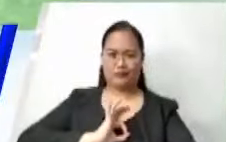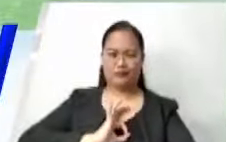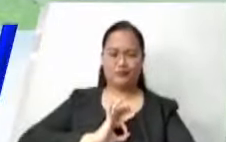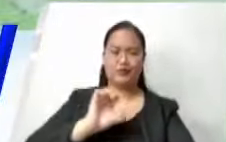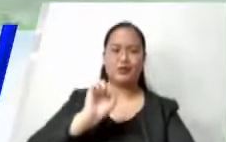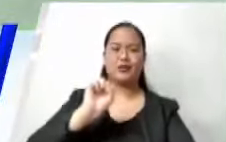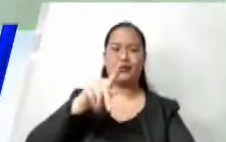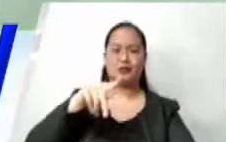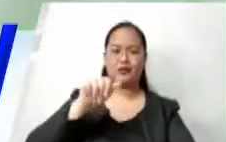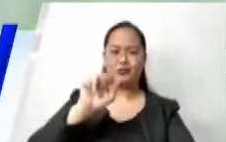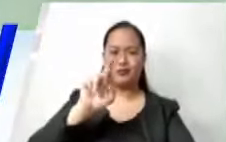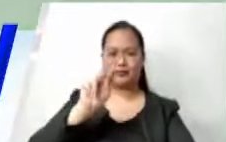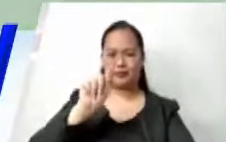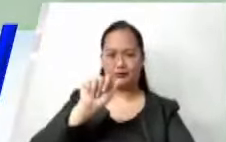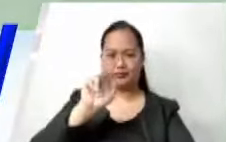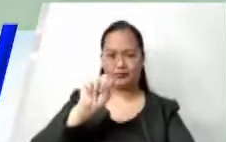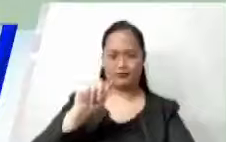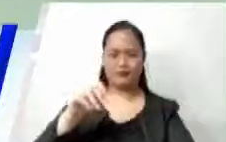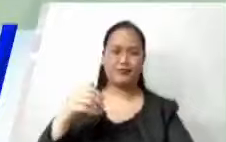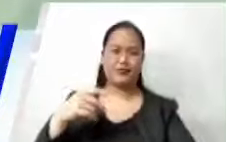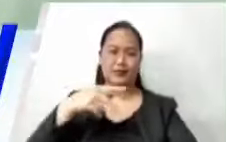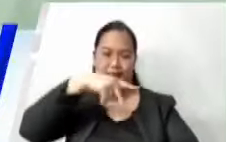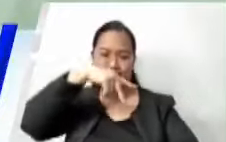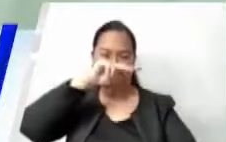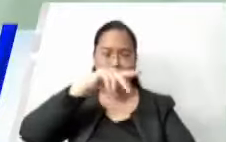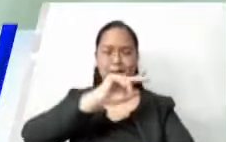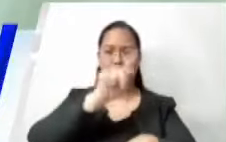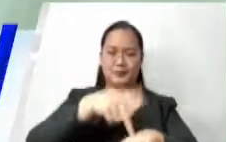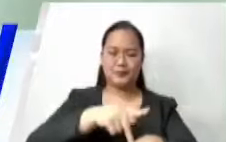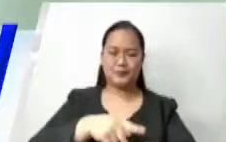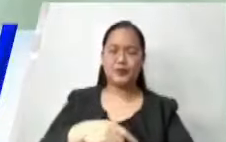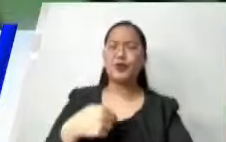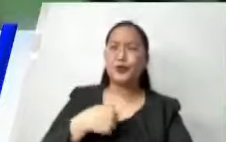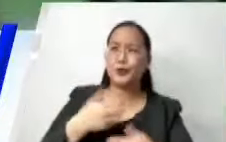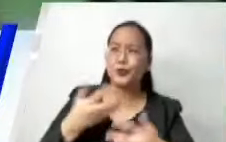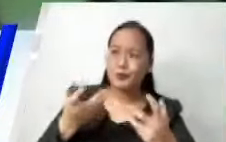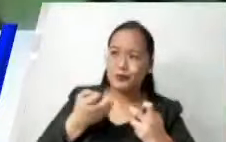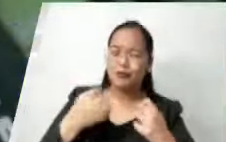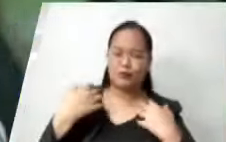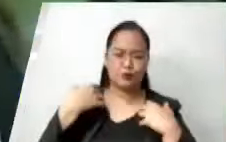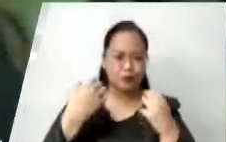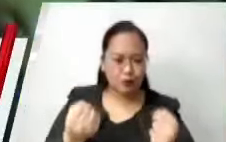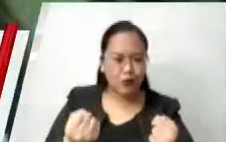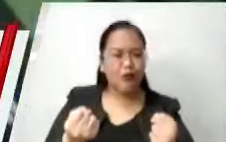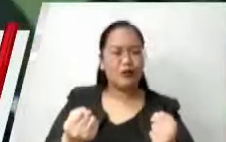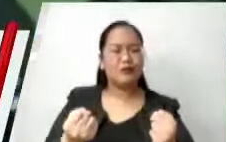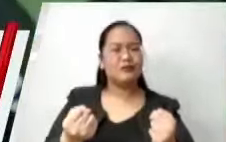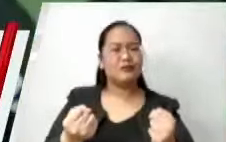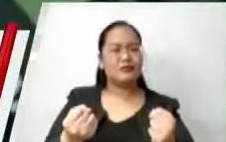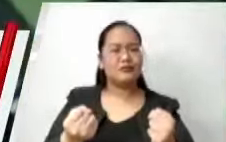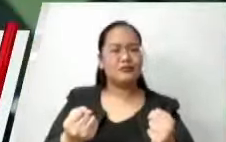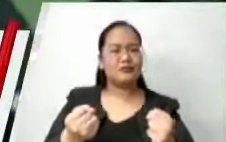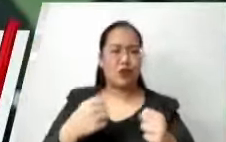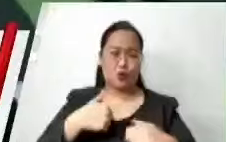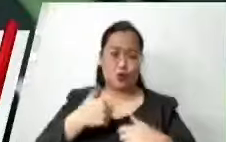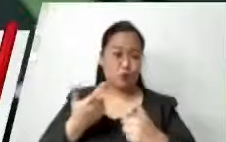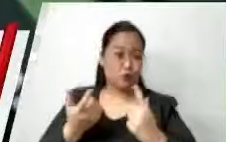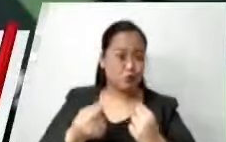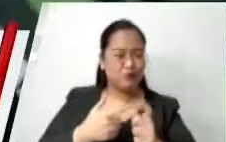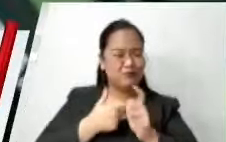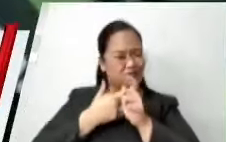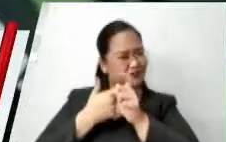I just want to be stronger, healthier, and make friends. I run a lot, I work out a lot,